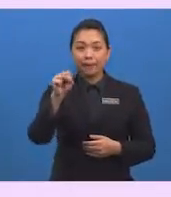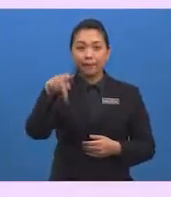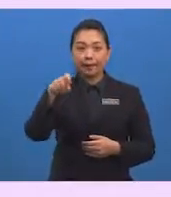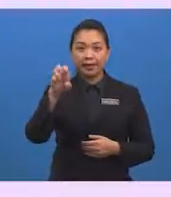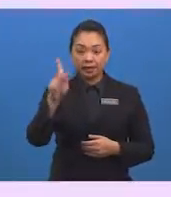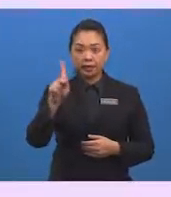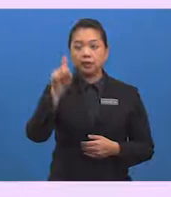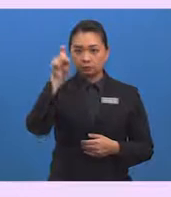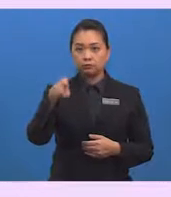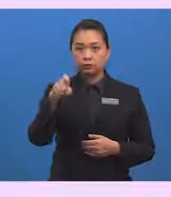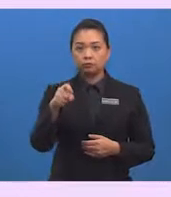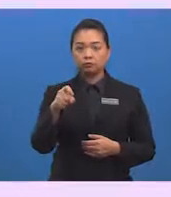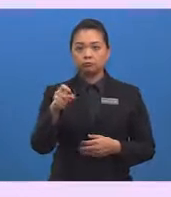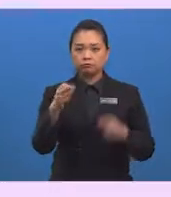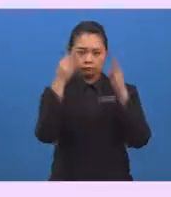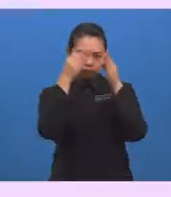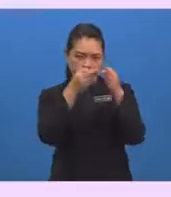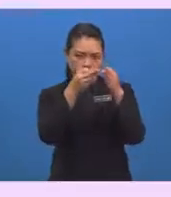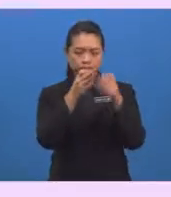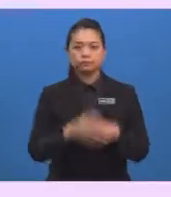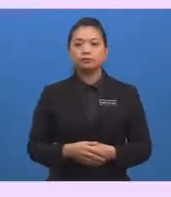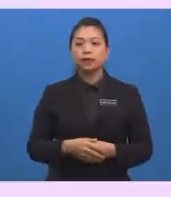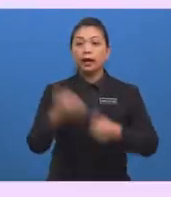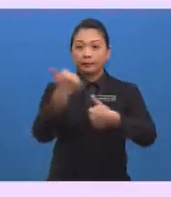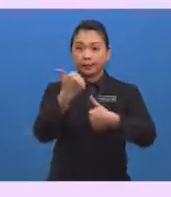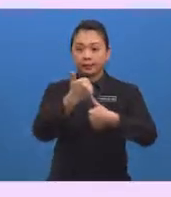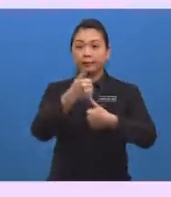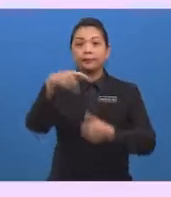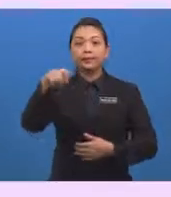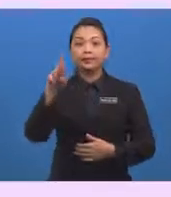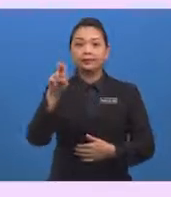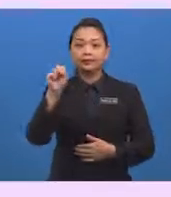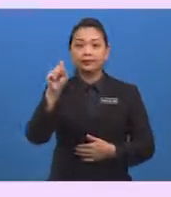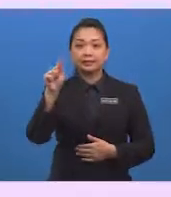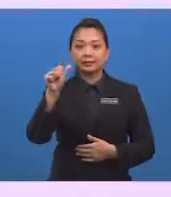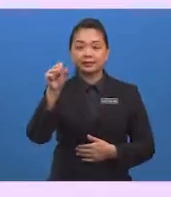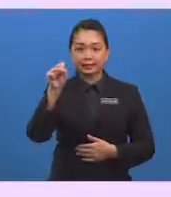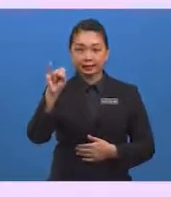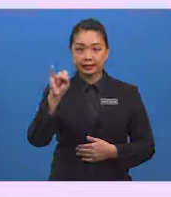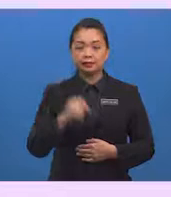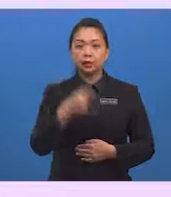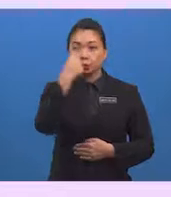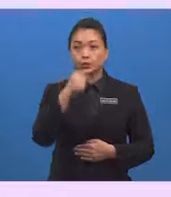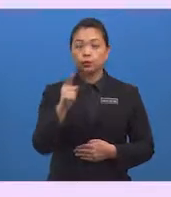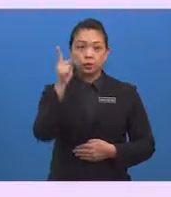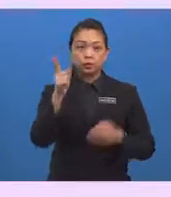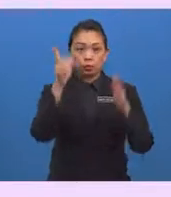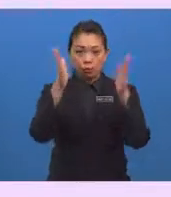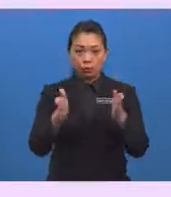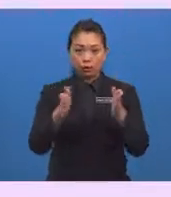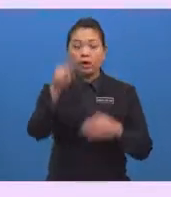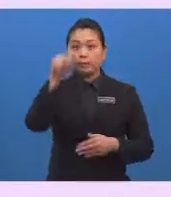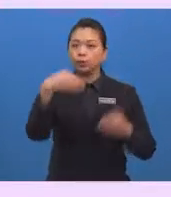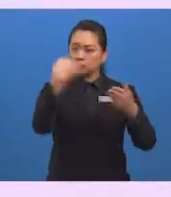perlu diberi penumpuan, iaitu aspek prestasi. Untuk aspek ini, seseorang itu perlu